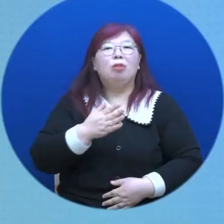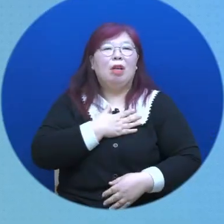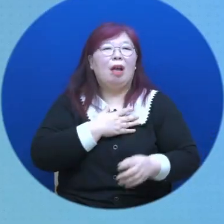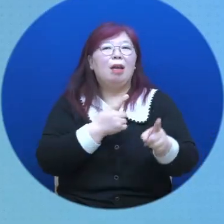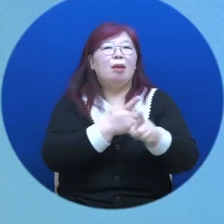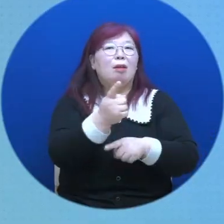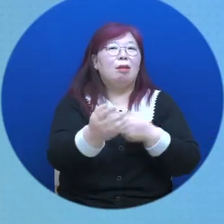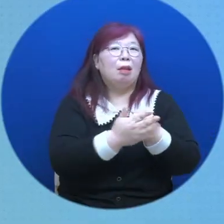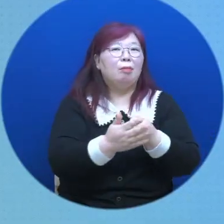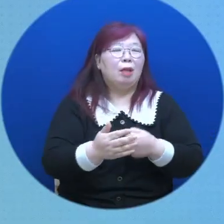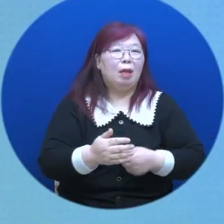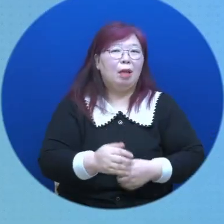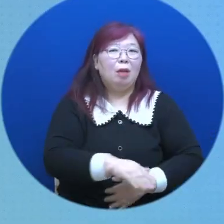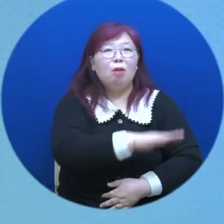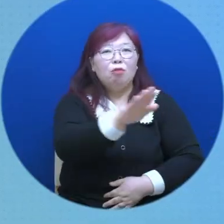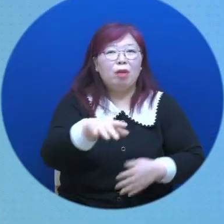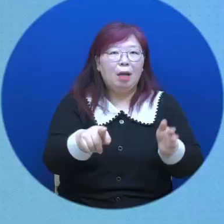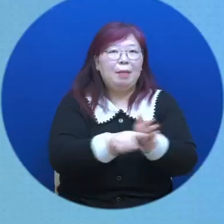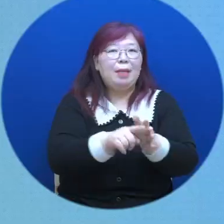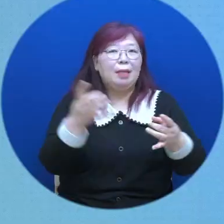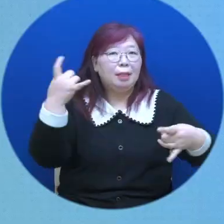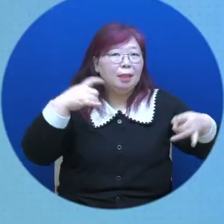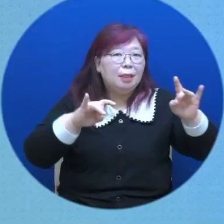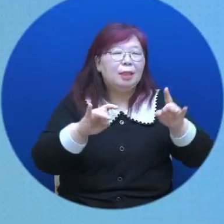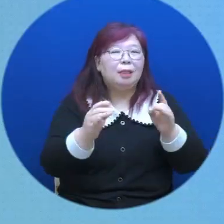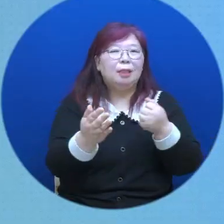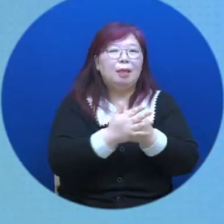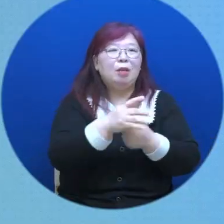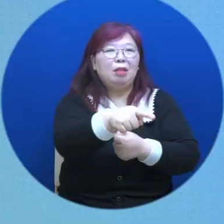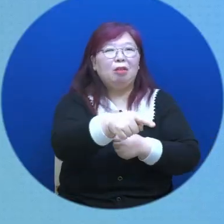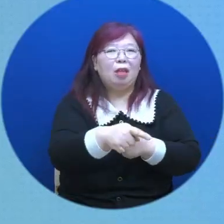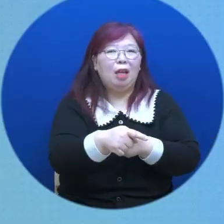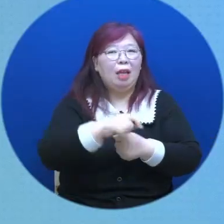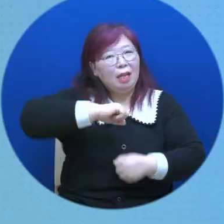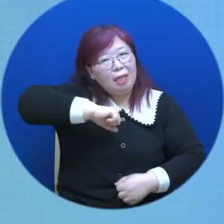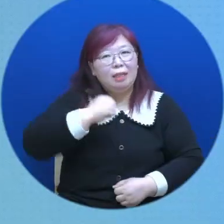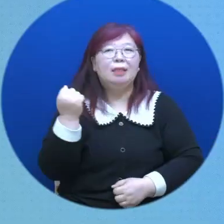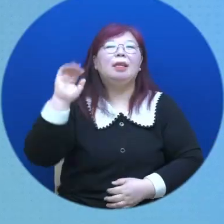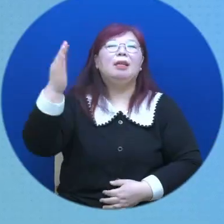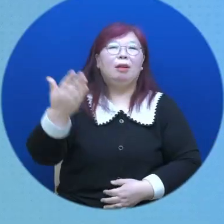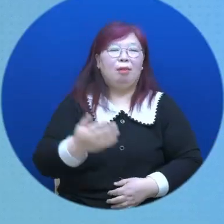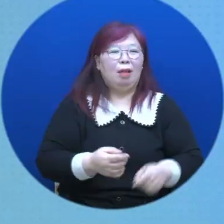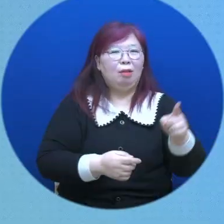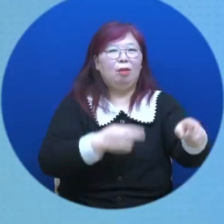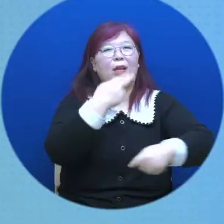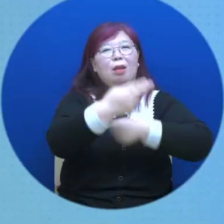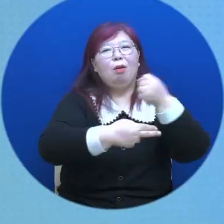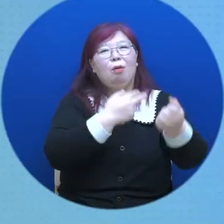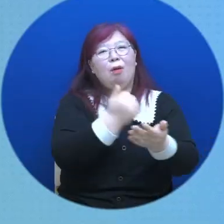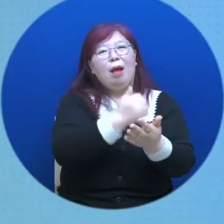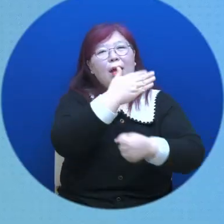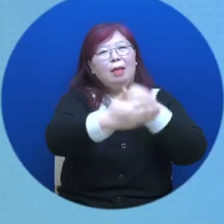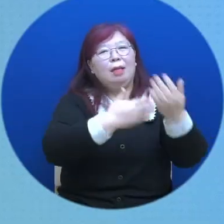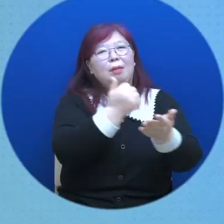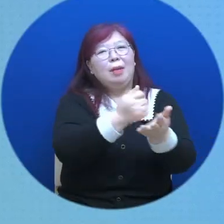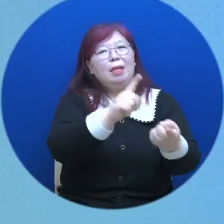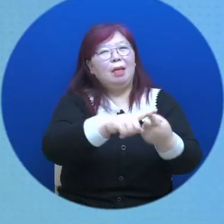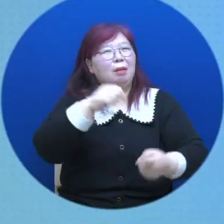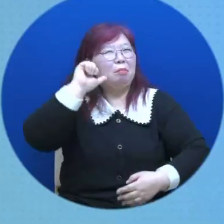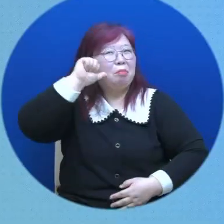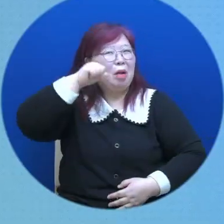역시 우리가 믿는 신에 의하여 굴복될 거야. 여호와 하나님을 온갖 조롱과 모멸을